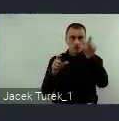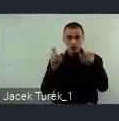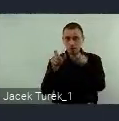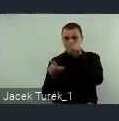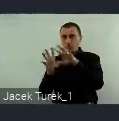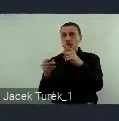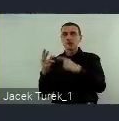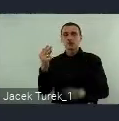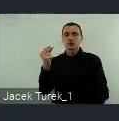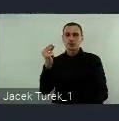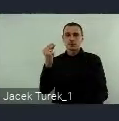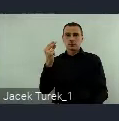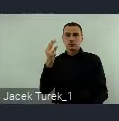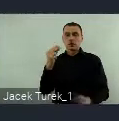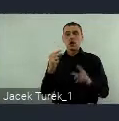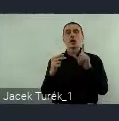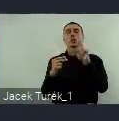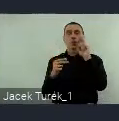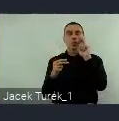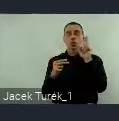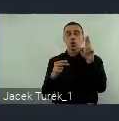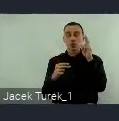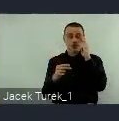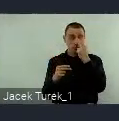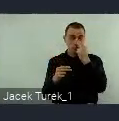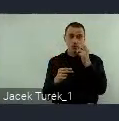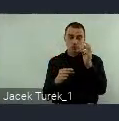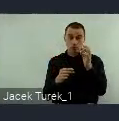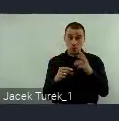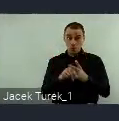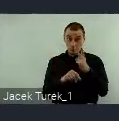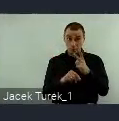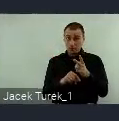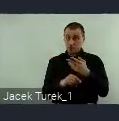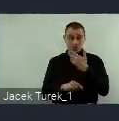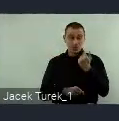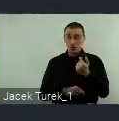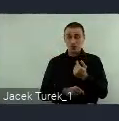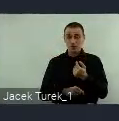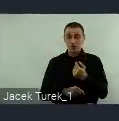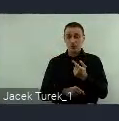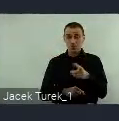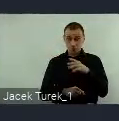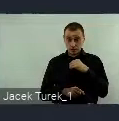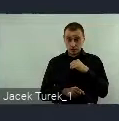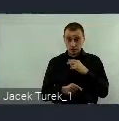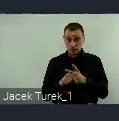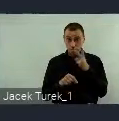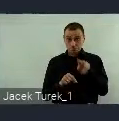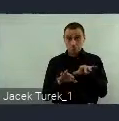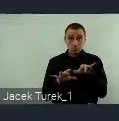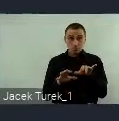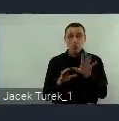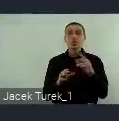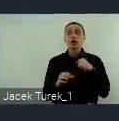odczytywać ten dokument jest niedostępny ja nie mam możliwości wypełniaczy nie ma możliwość wypełnienia tego dokumentu jeśli jestem osobą